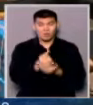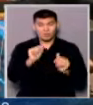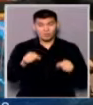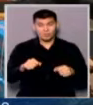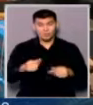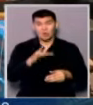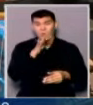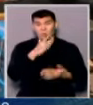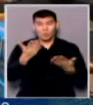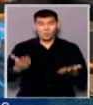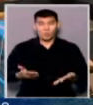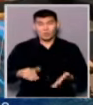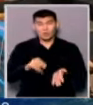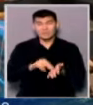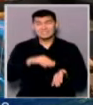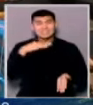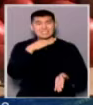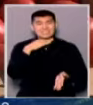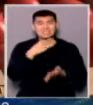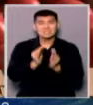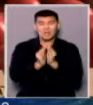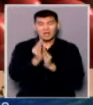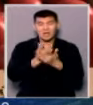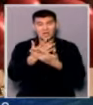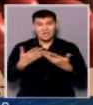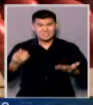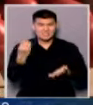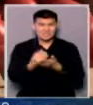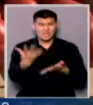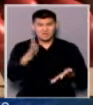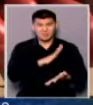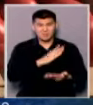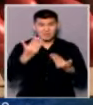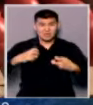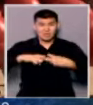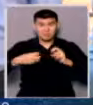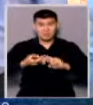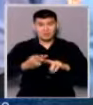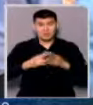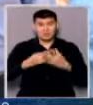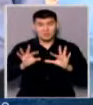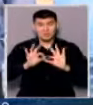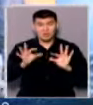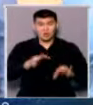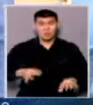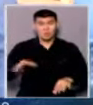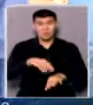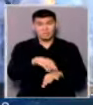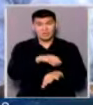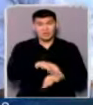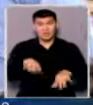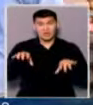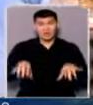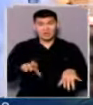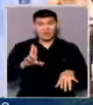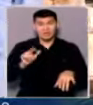де соңғы уақытта тұрғындар ет, жеміс-жидек, көкөніс құны аспандады дейді. Мәселенің аққарасын ажырату үшін облыс әкімінің орынбасары